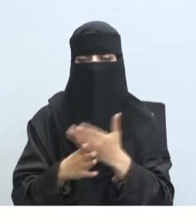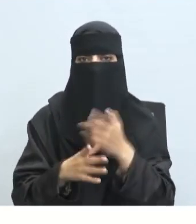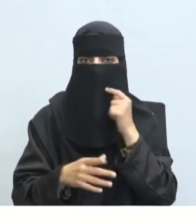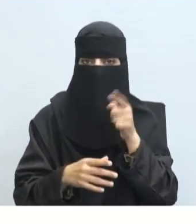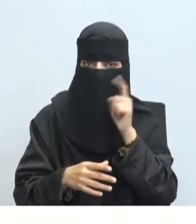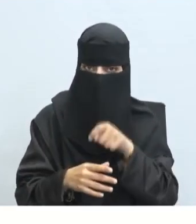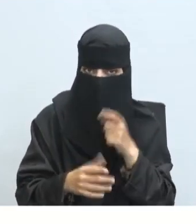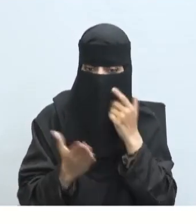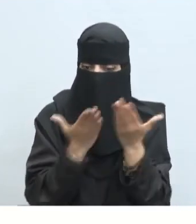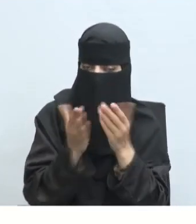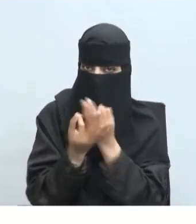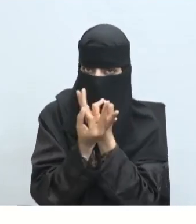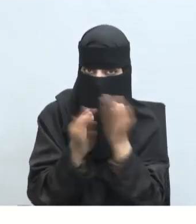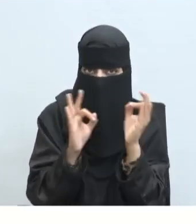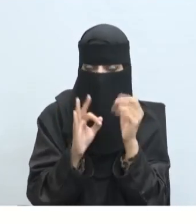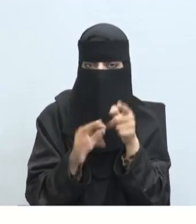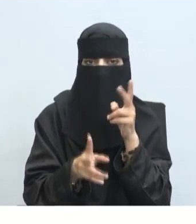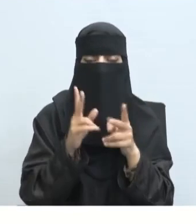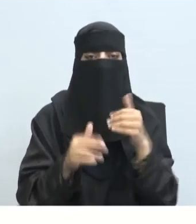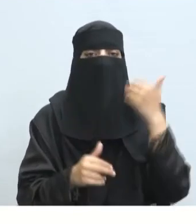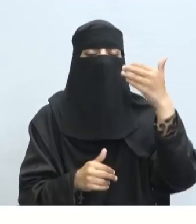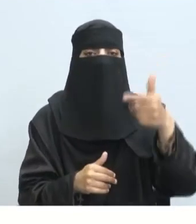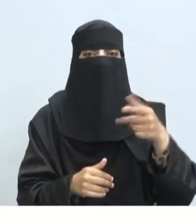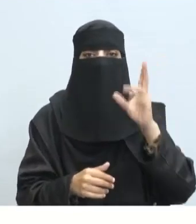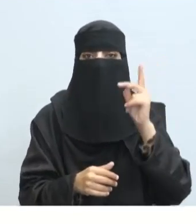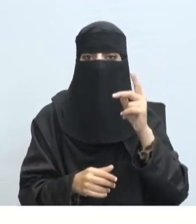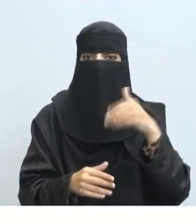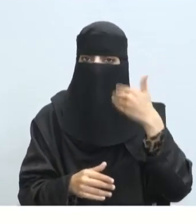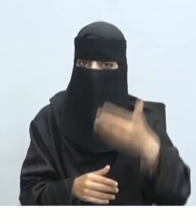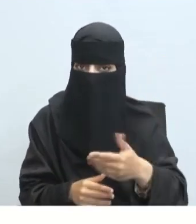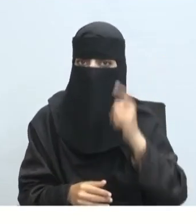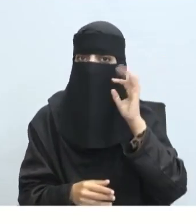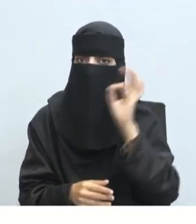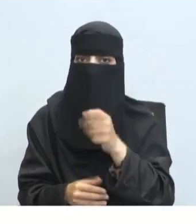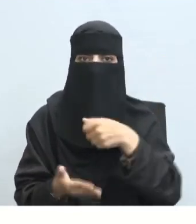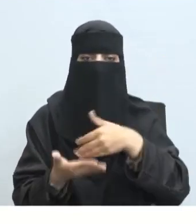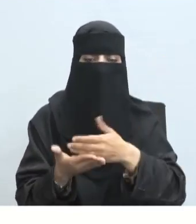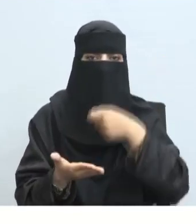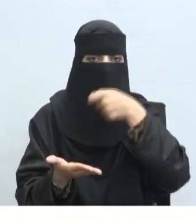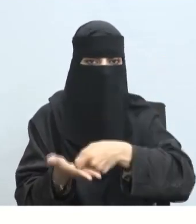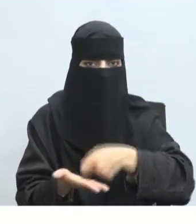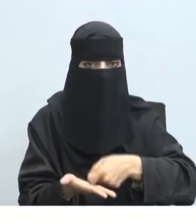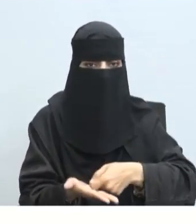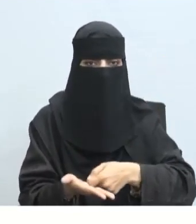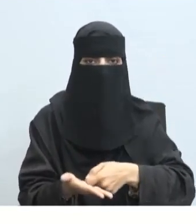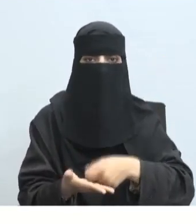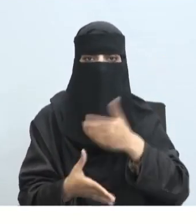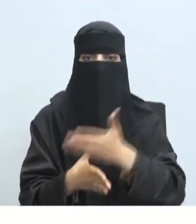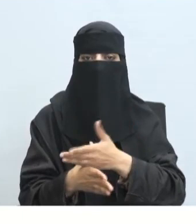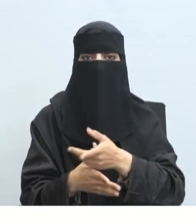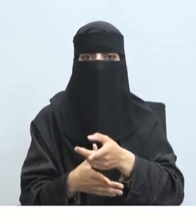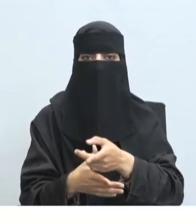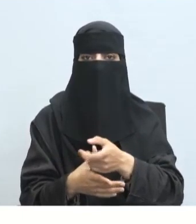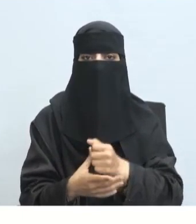لابد ان نقوم بالدراسه للفعاليات الاخرى بعد ذلك نحدد سعر التذكره بناء على التكاليف